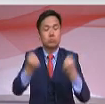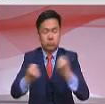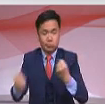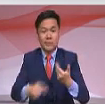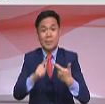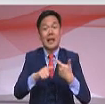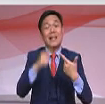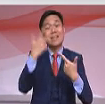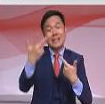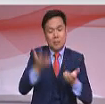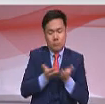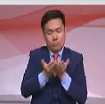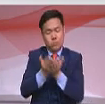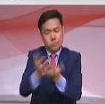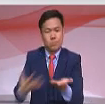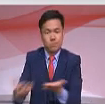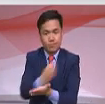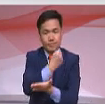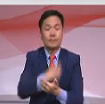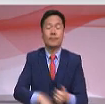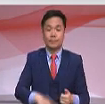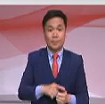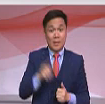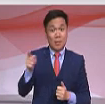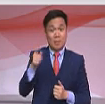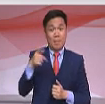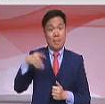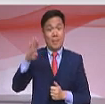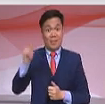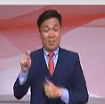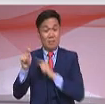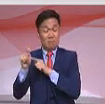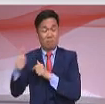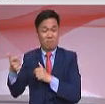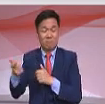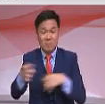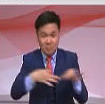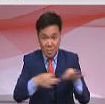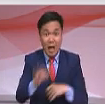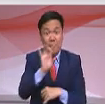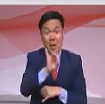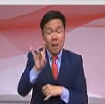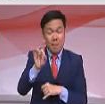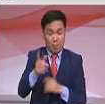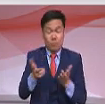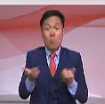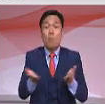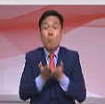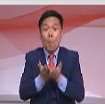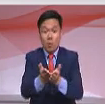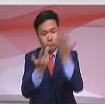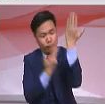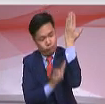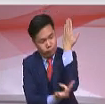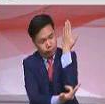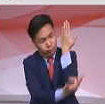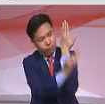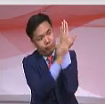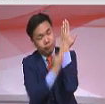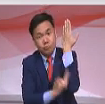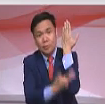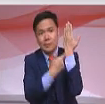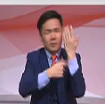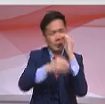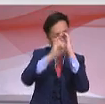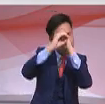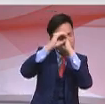serta 3 buah kapal. Pihak berkuasa turut mengesan 88 buah bot di perairan negara melalui 11